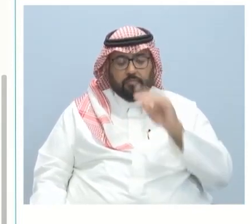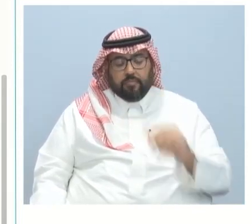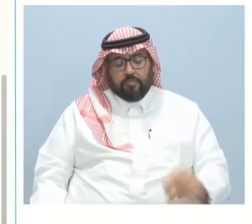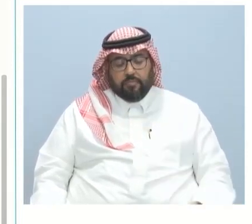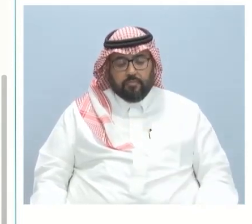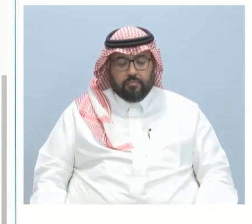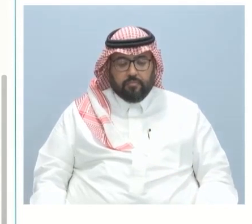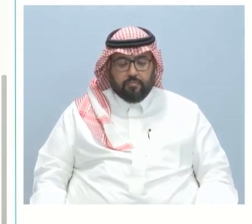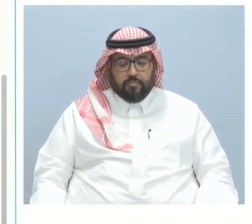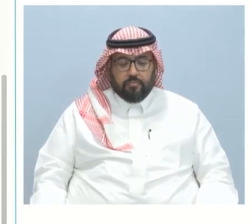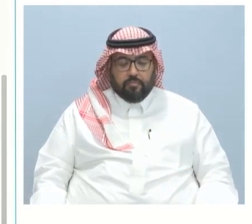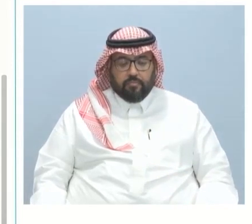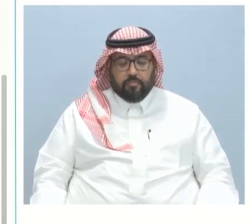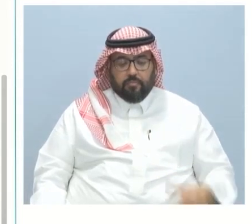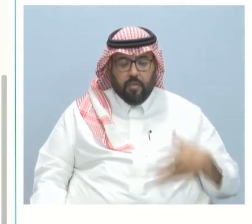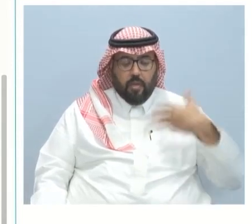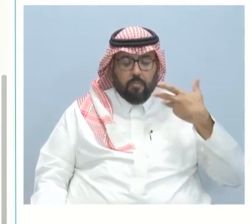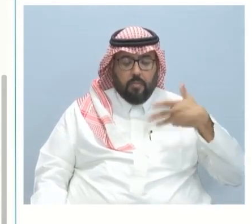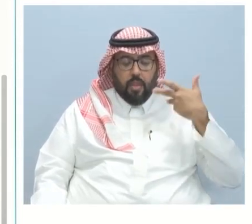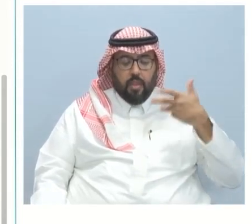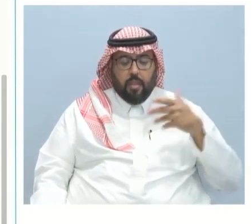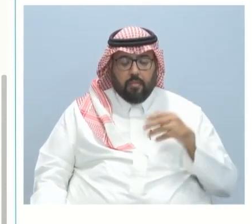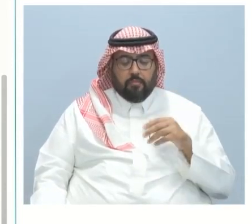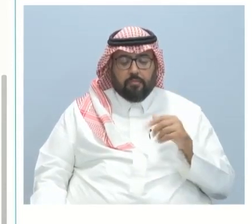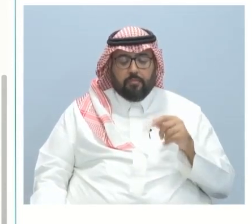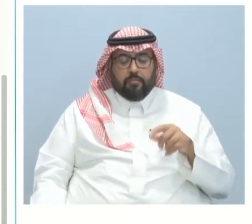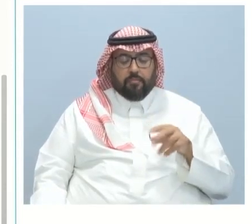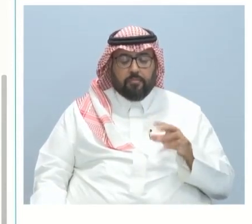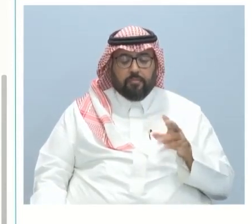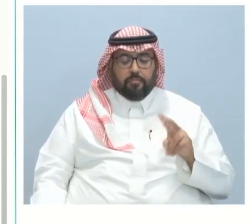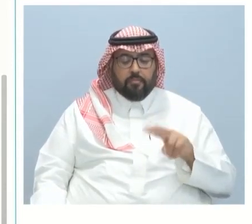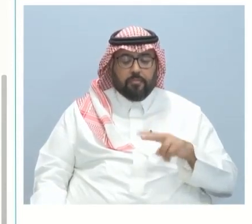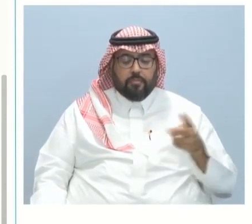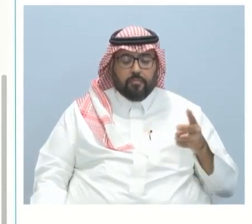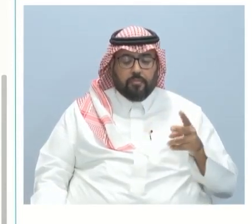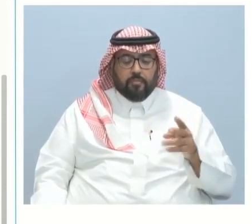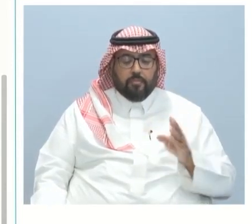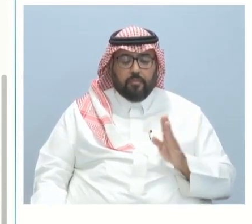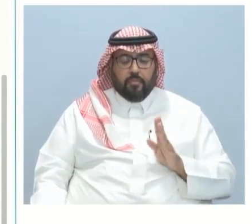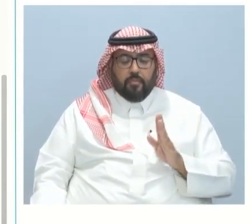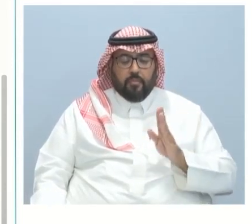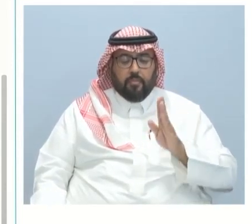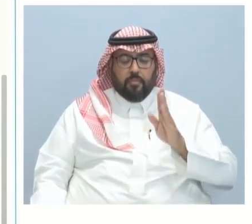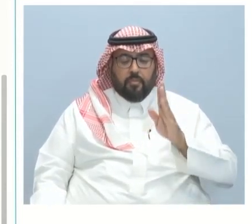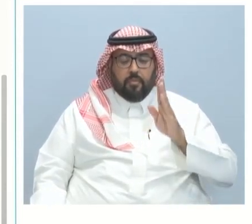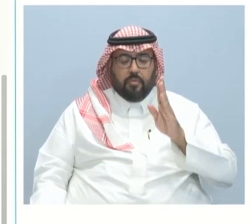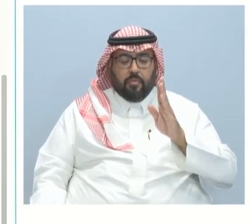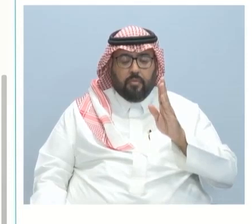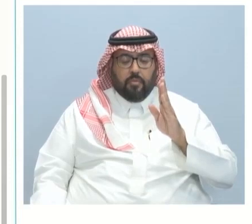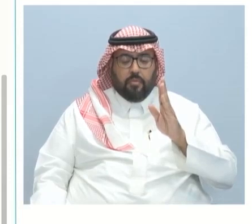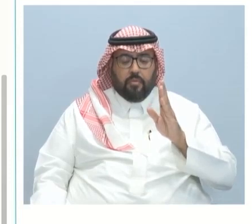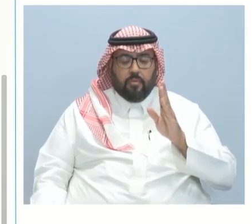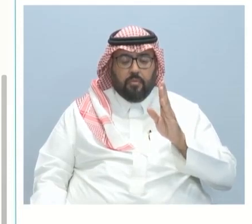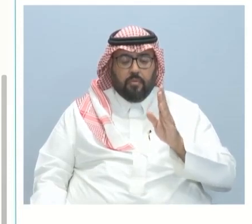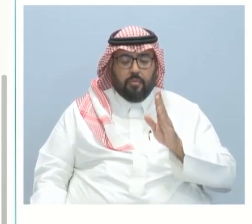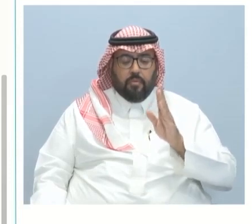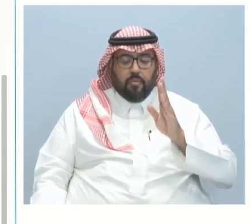بعد تحميل الملعب نلاحظ اولا اختلاف ساحه اللعب الى ساحه اللعب فن